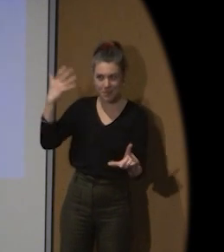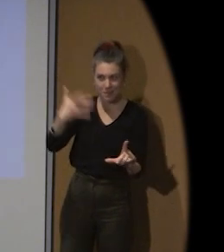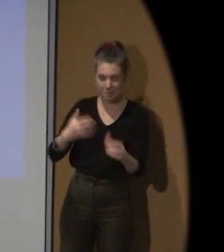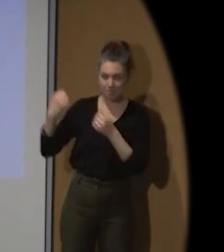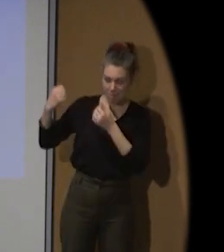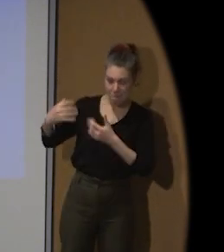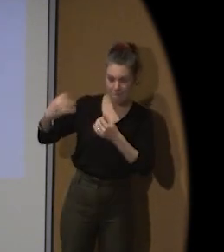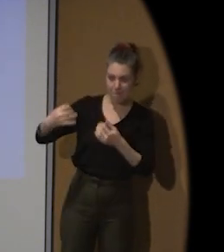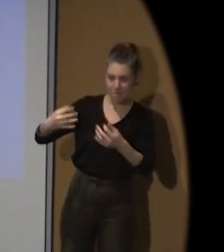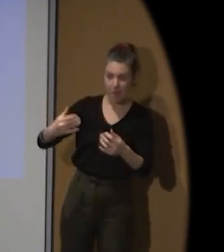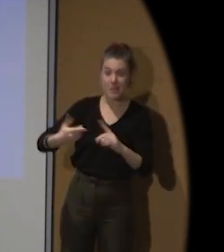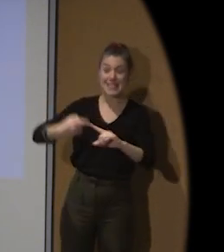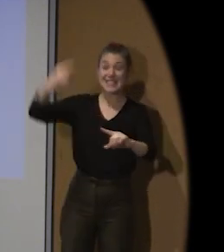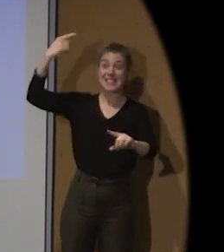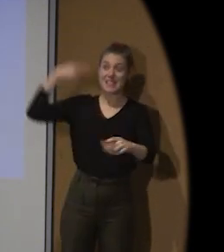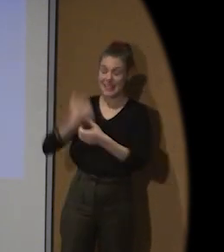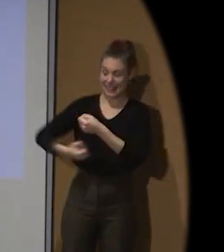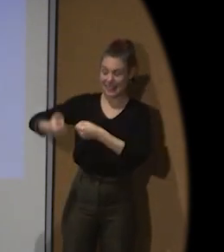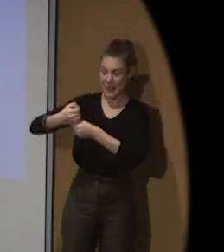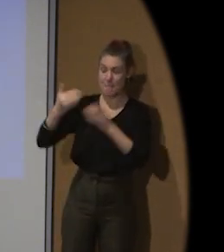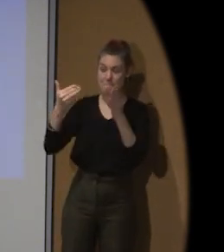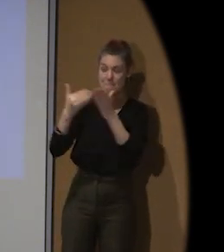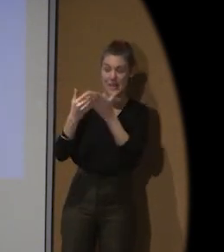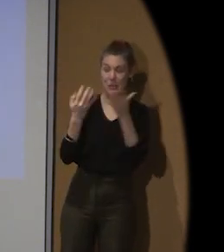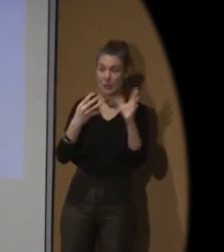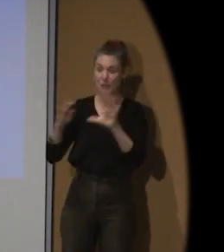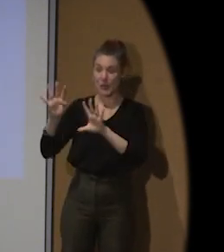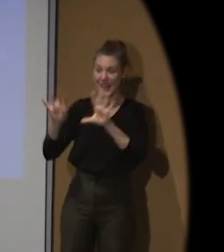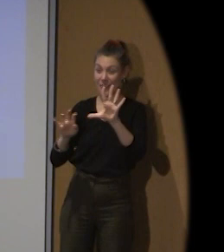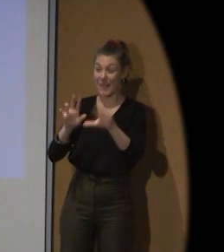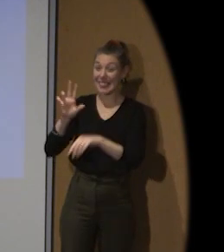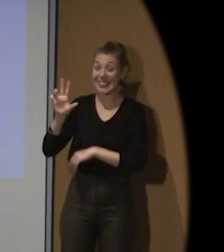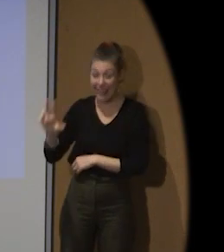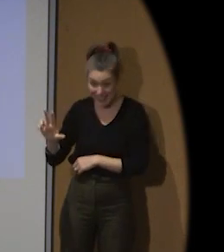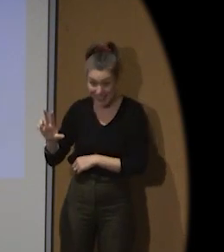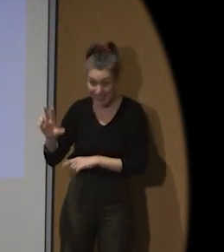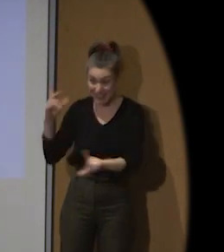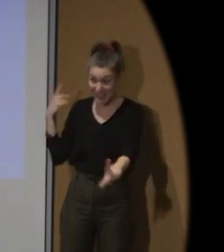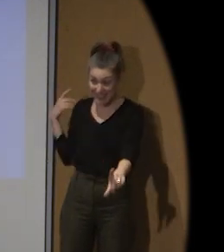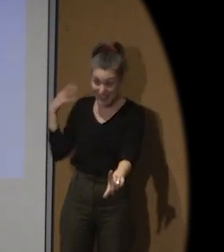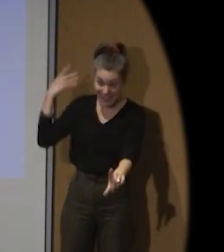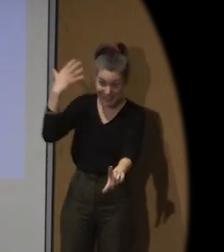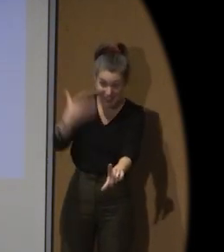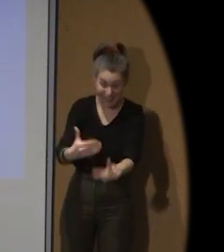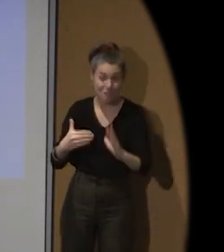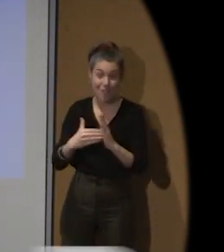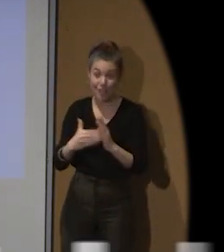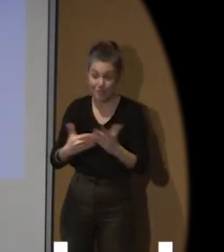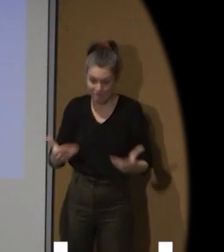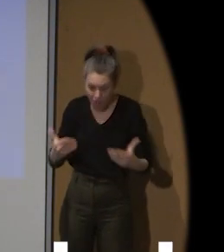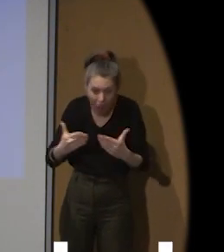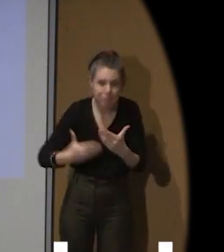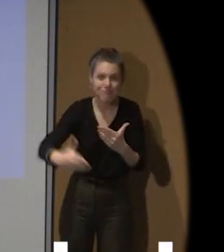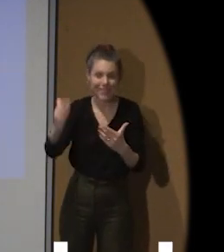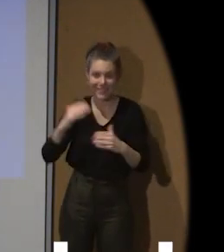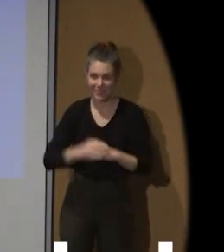a été créé en 1993. C'est historique, en fait, et on est toujours là. Depuis le